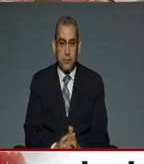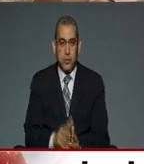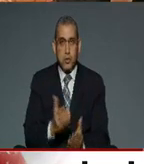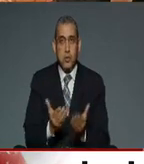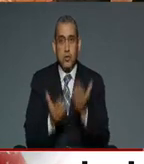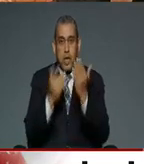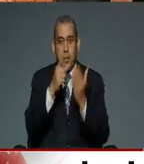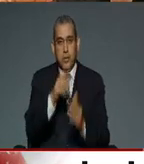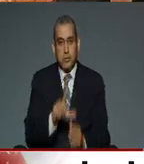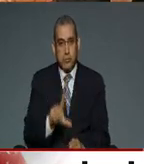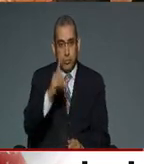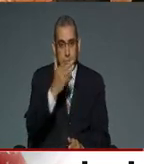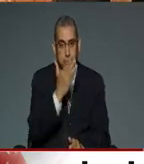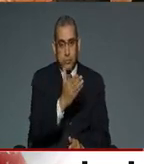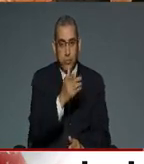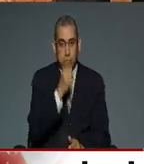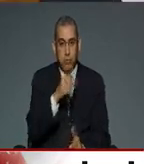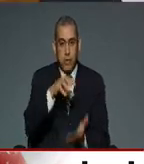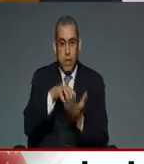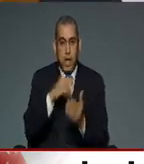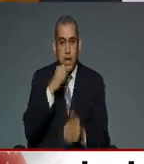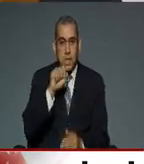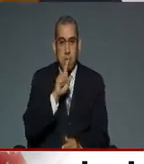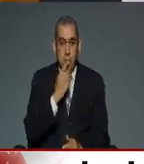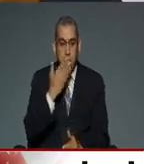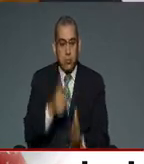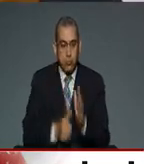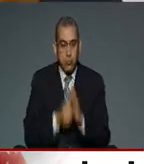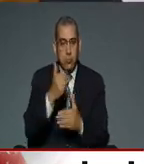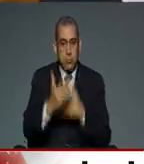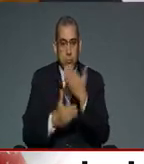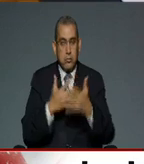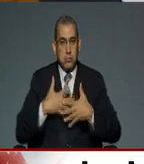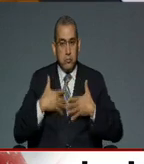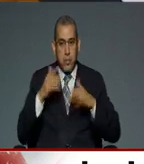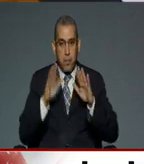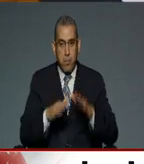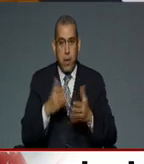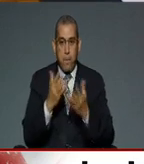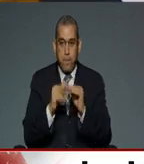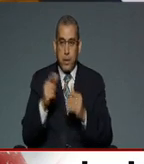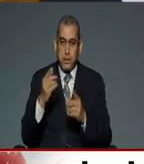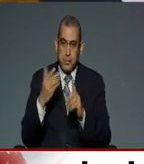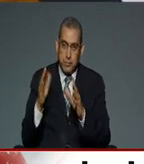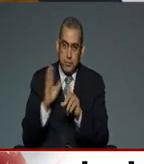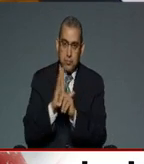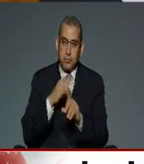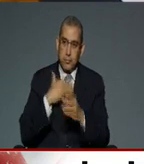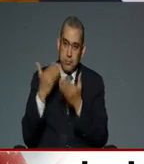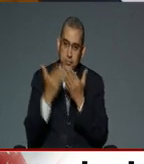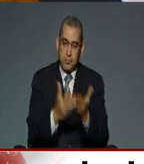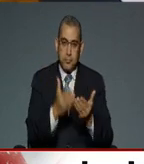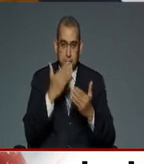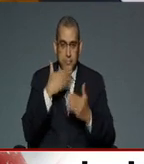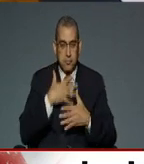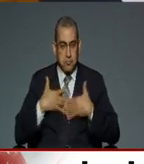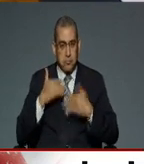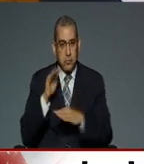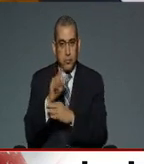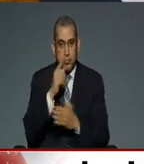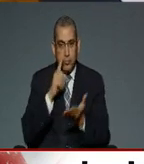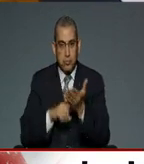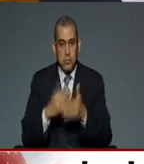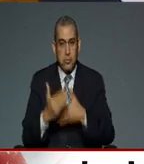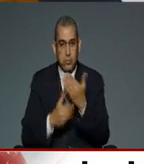لفخامتكم وفدكم المرافق اقامه طيبه في بلدكم الثاني مصر وتطلعي لان تشهد الفتره